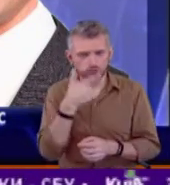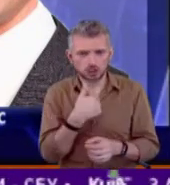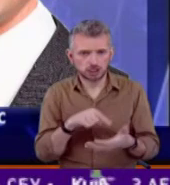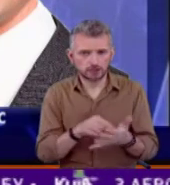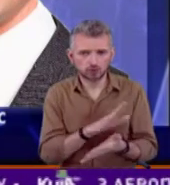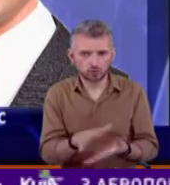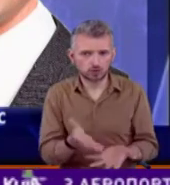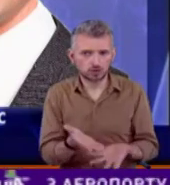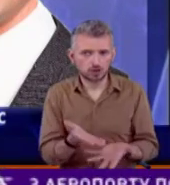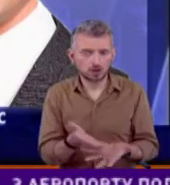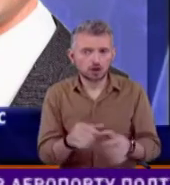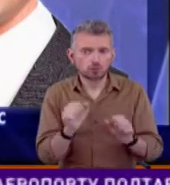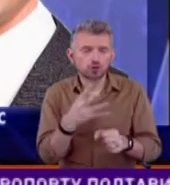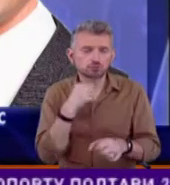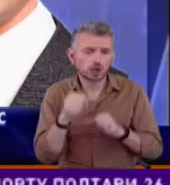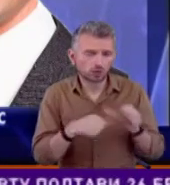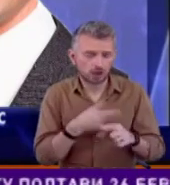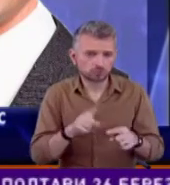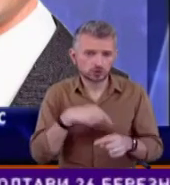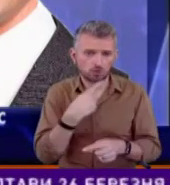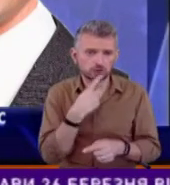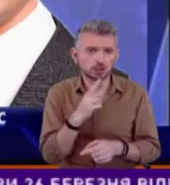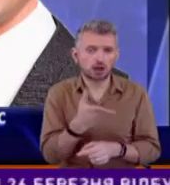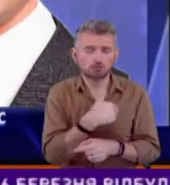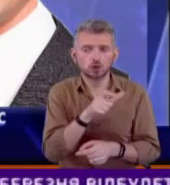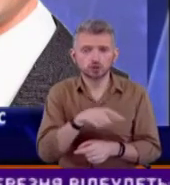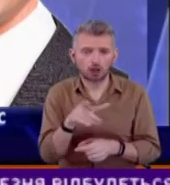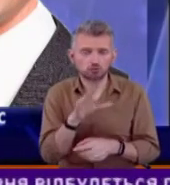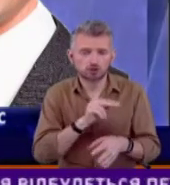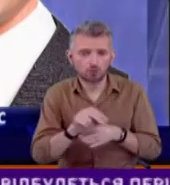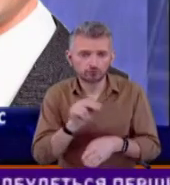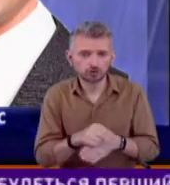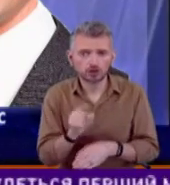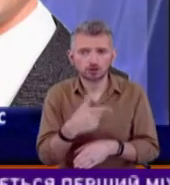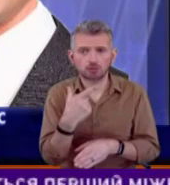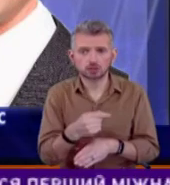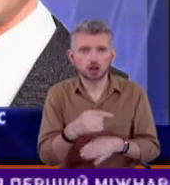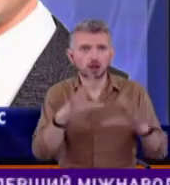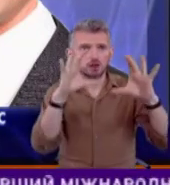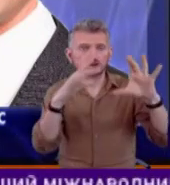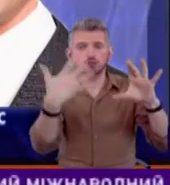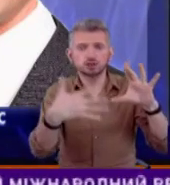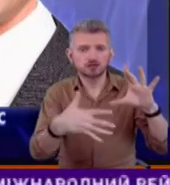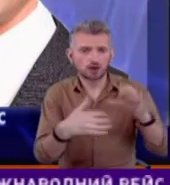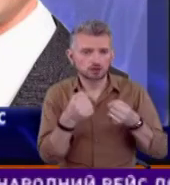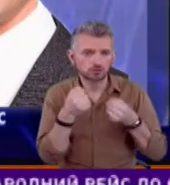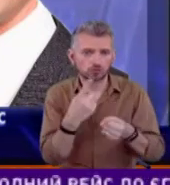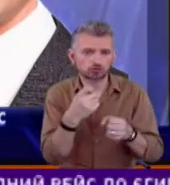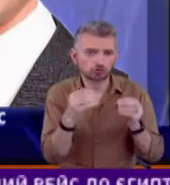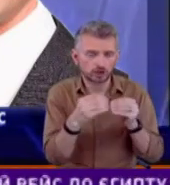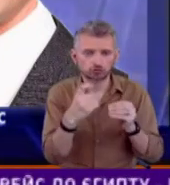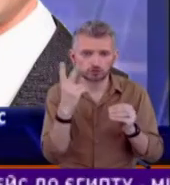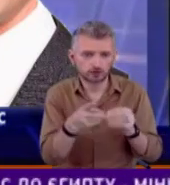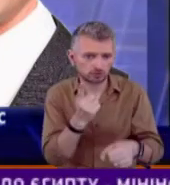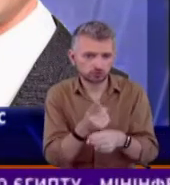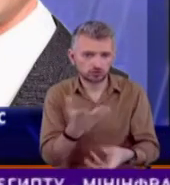настоюю. От, ми можемо ще роками про це говорити, як ми людей будемо вчити там, де знак 50, а не їздити 110, 120